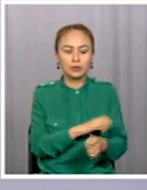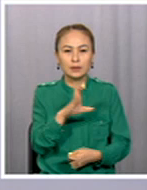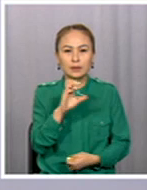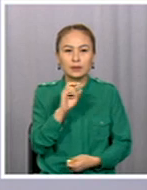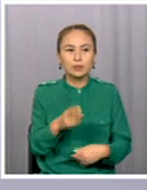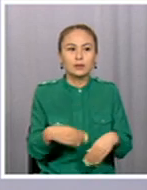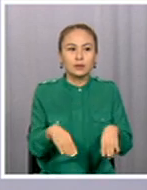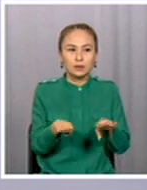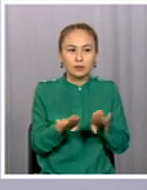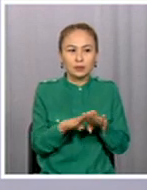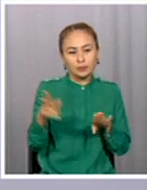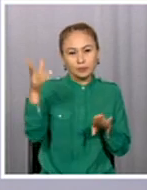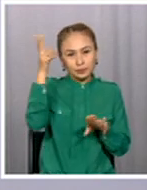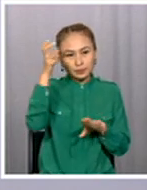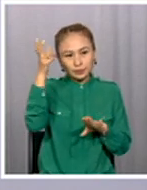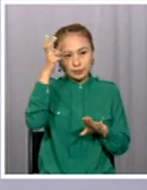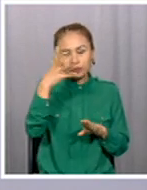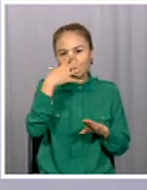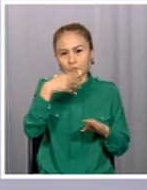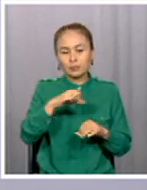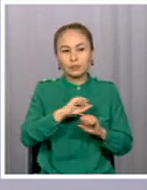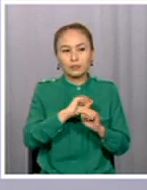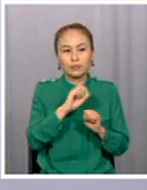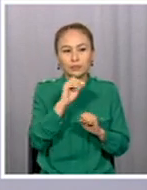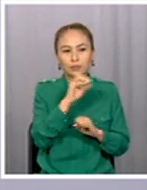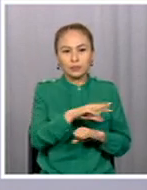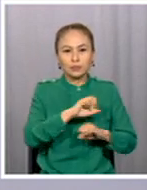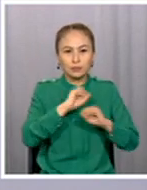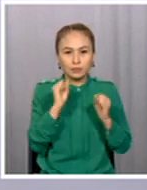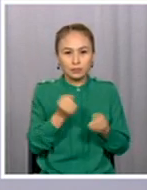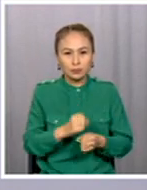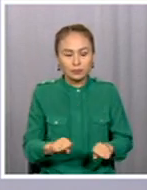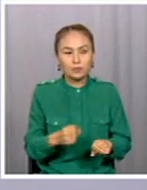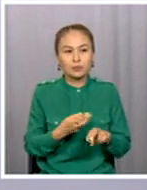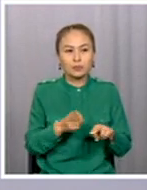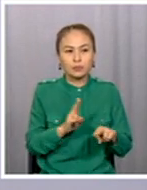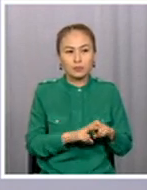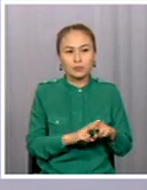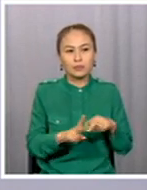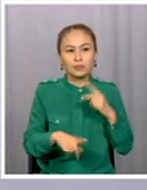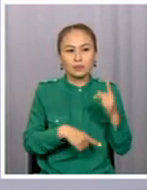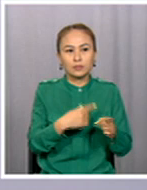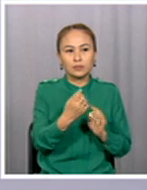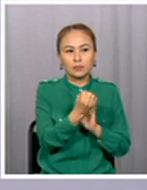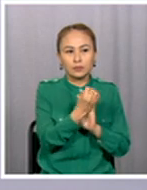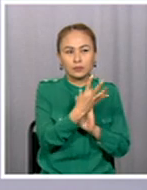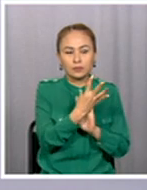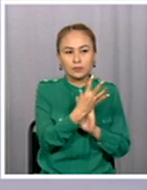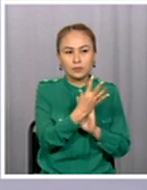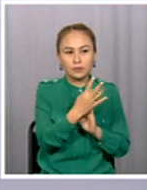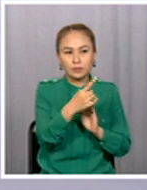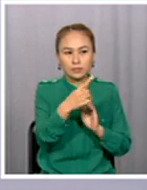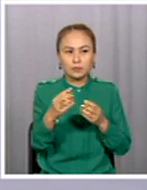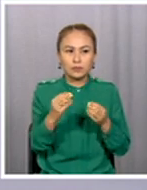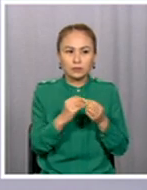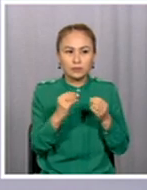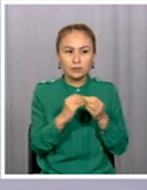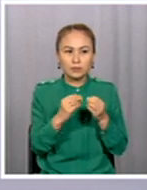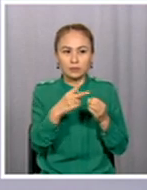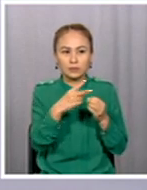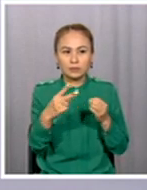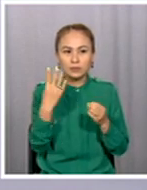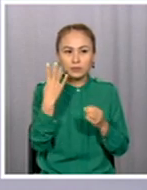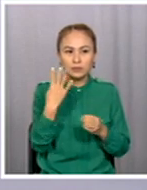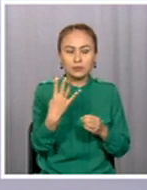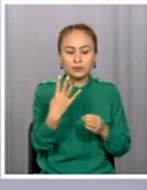Демек, қоян түлкіден жылдам екен, және келесі жылдама, мына қоян мен түлкінің жылдамдықтарын азайтатын